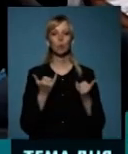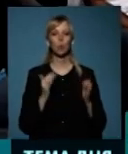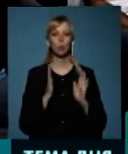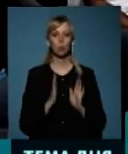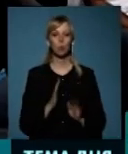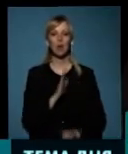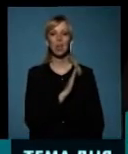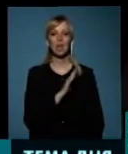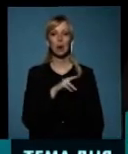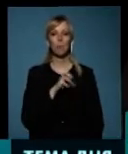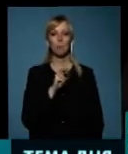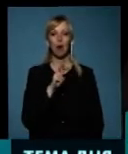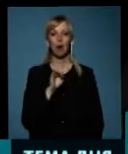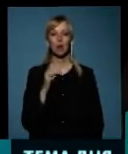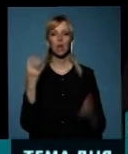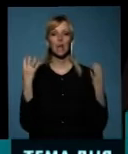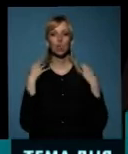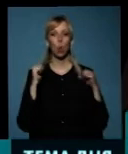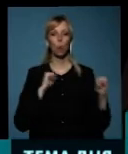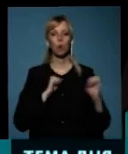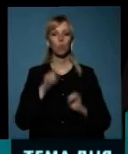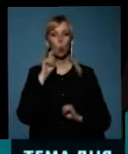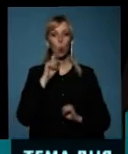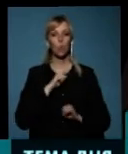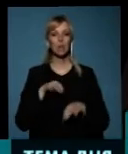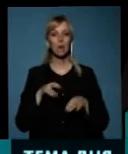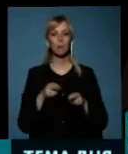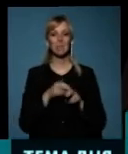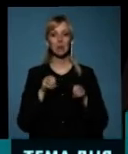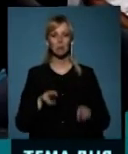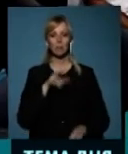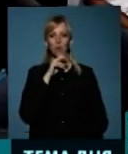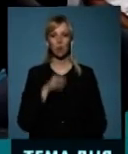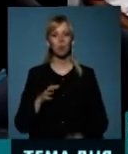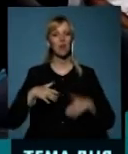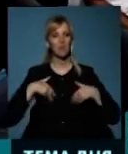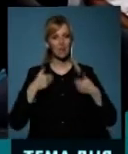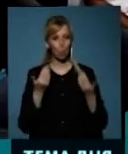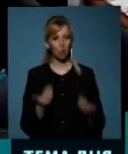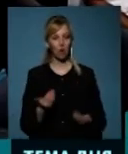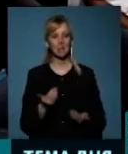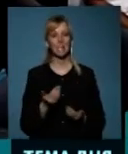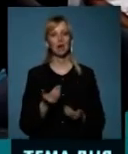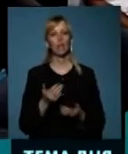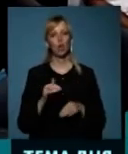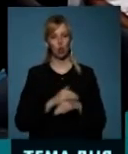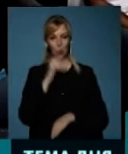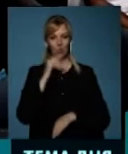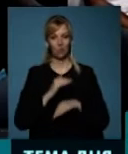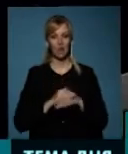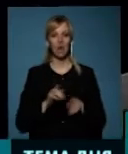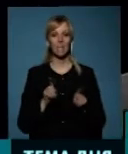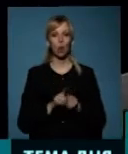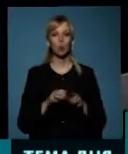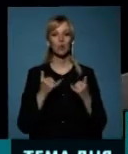буде Валерій Макаренко, начальник управління Укртрансбезпеки в Чернівецькій області. Вітаємо вас, пане Валерію, в нашій студії. Доброго вечора. Також